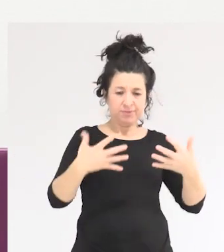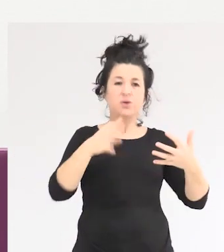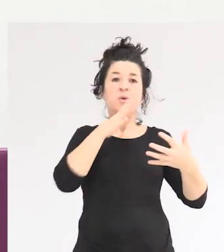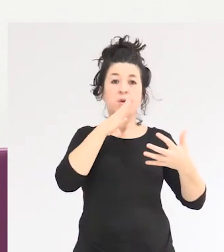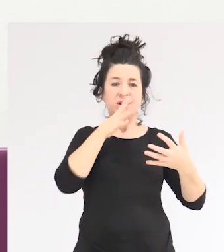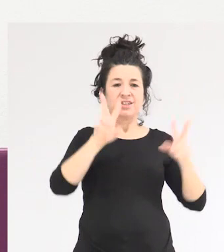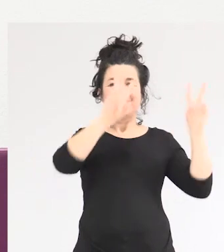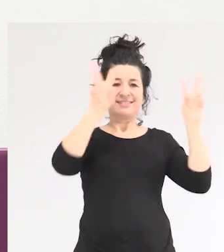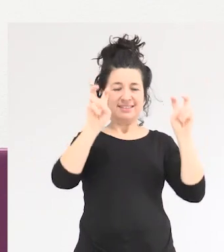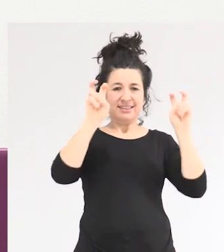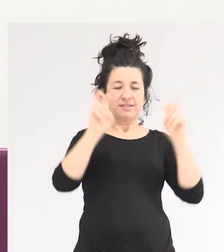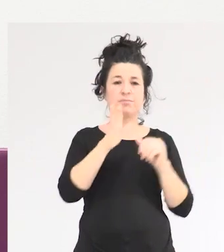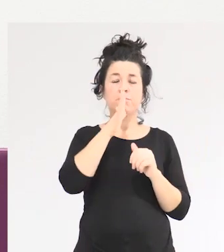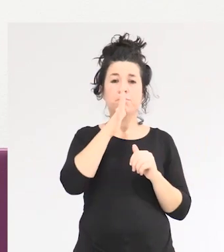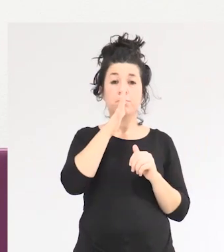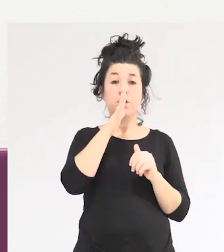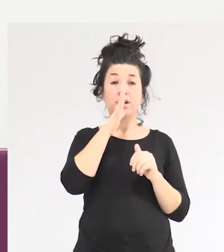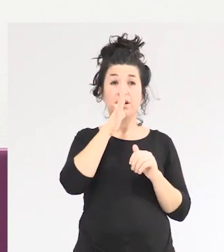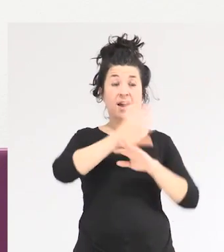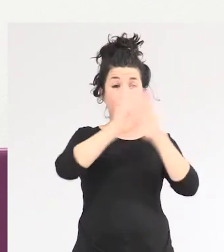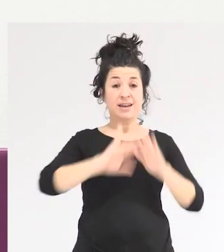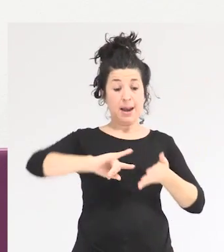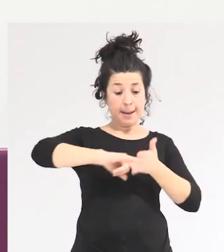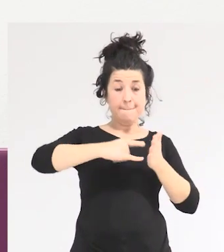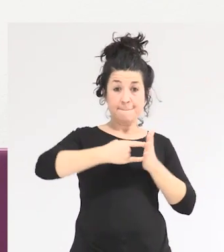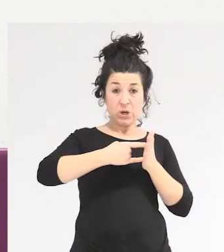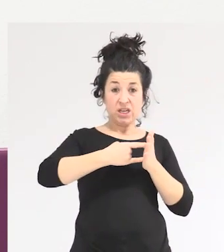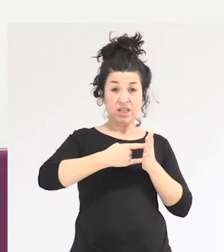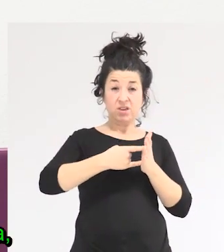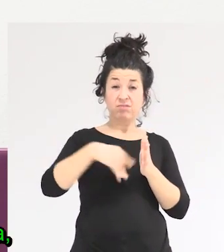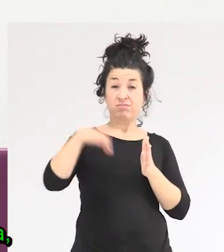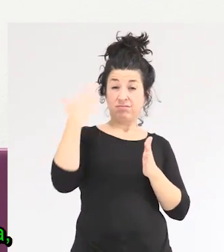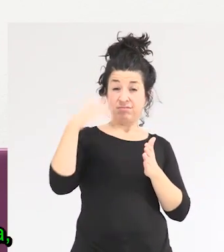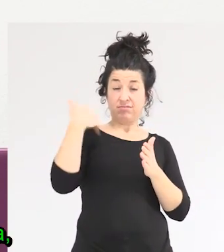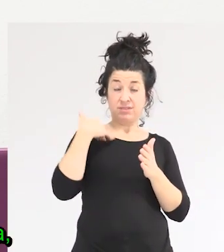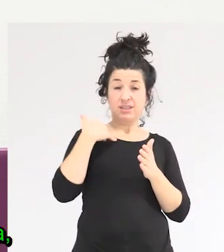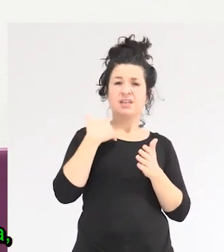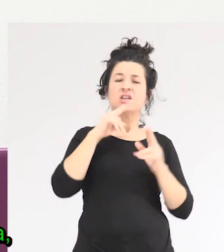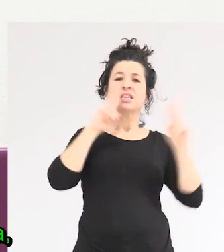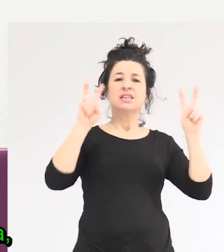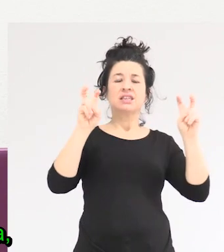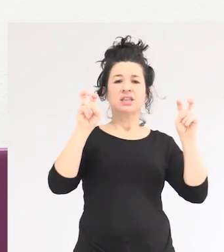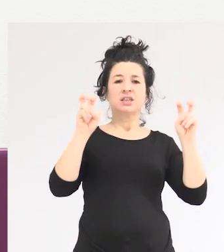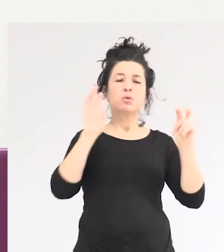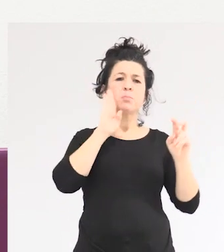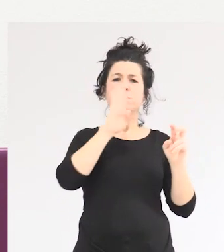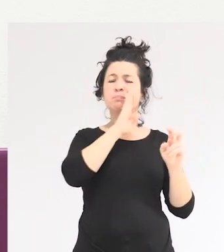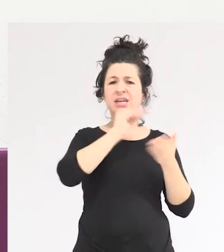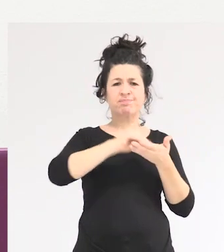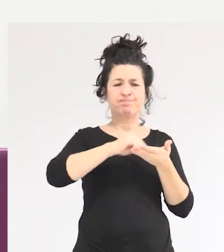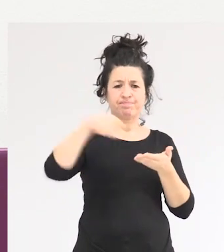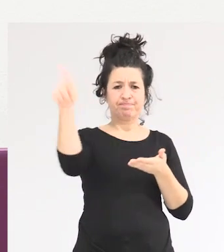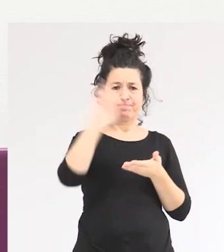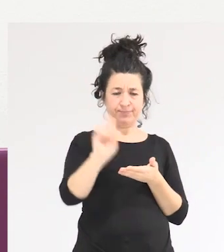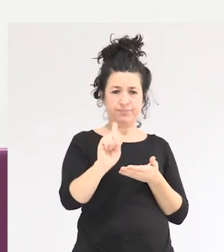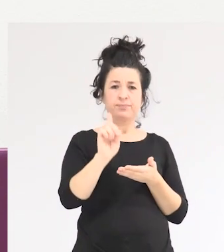Zer, hasiera batean, Gemak esan duen bezala, proiektuak izena zeukan amek ez dute idazten. Gero erabaki nuen idazten hori kentzea, ze liburuan ez